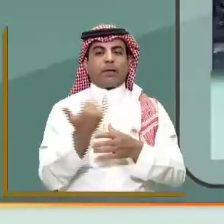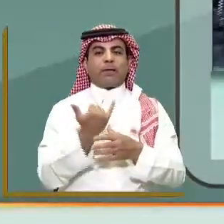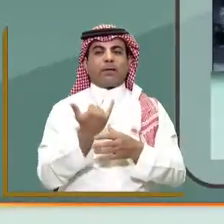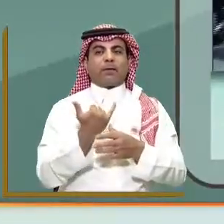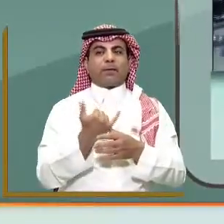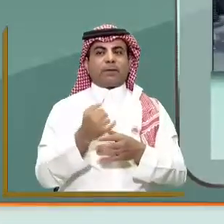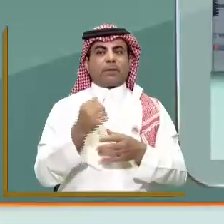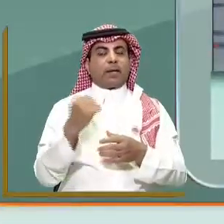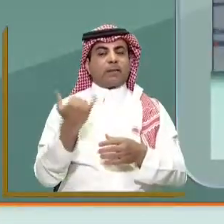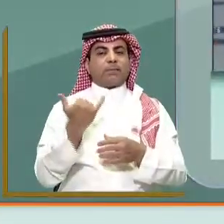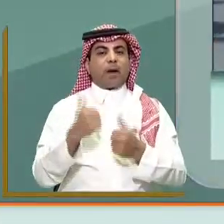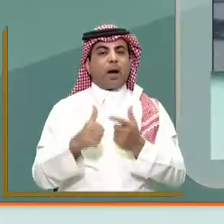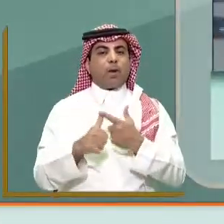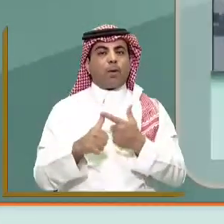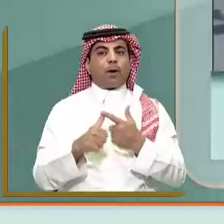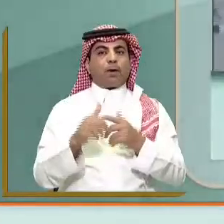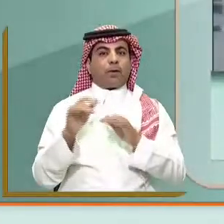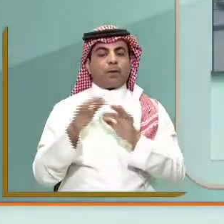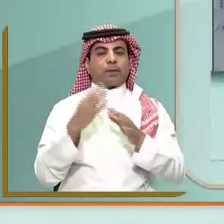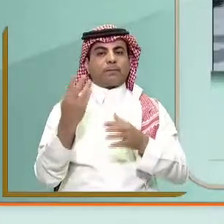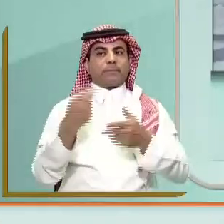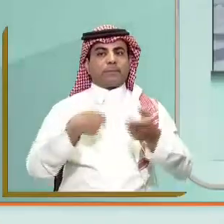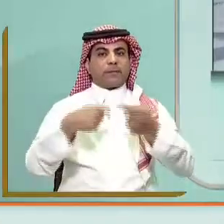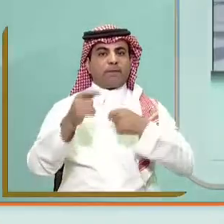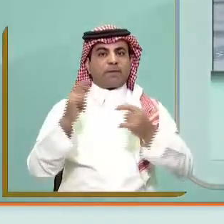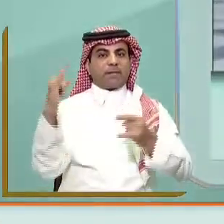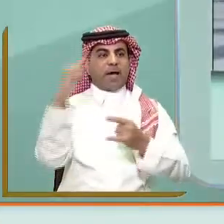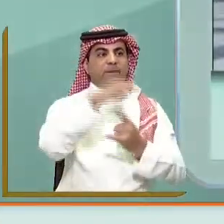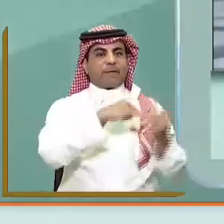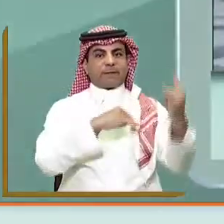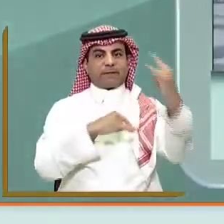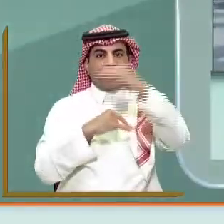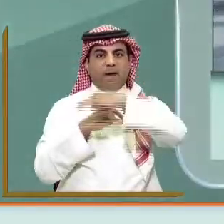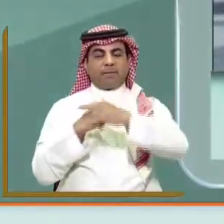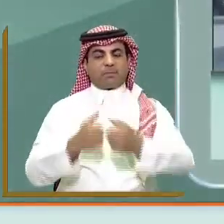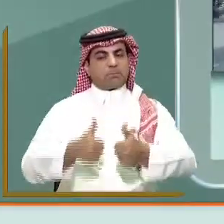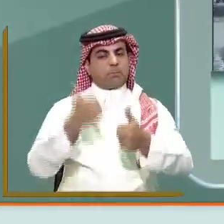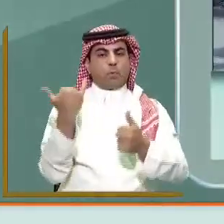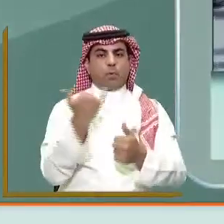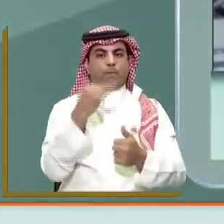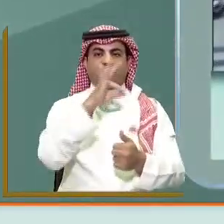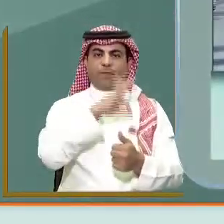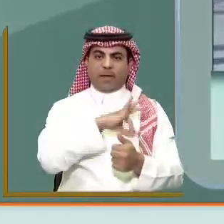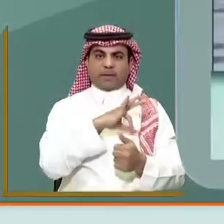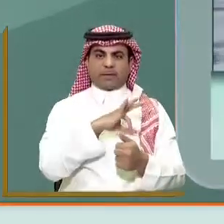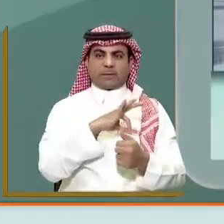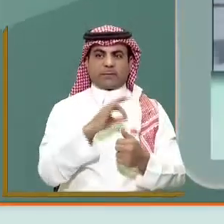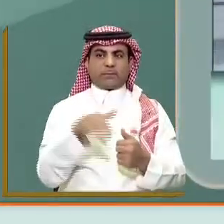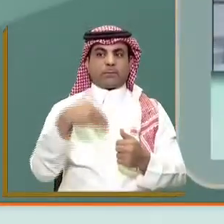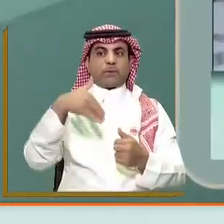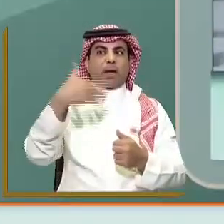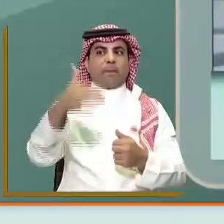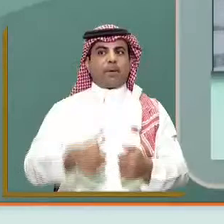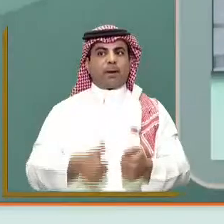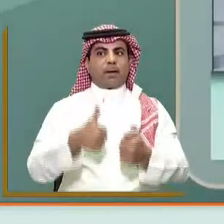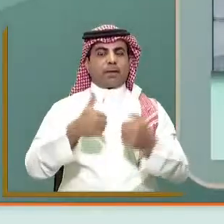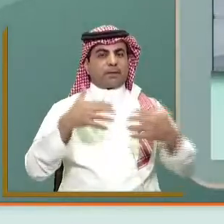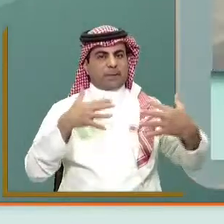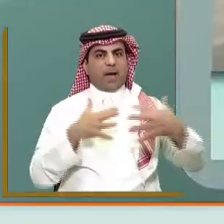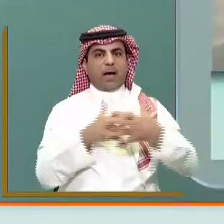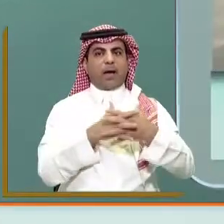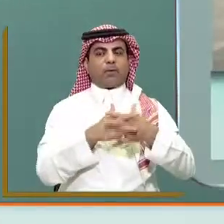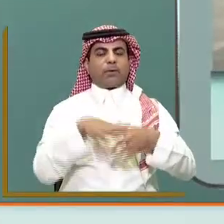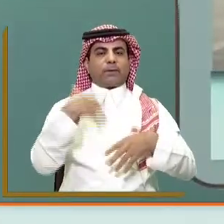نضعها بالاعتبار هو في عودة كذلك حركة السفر بين البلدين، وبدون شك سيكون لها أثر في حجم التبادل